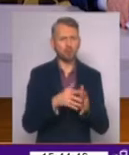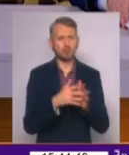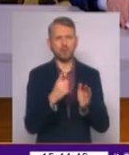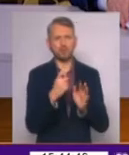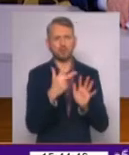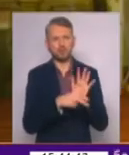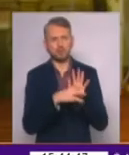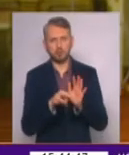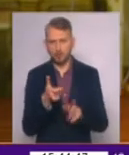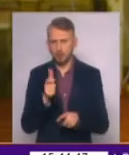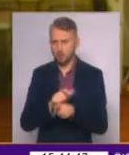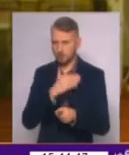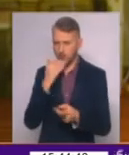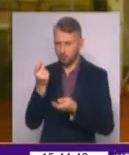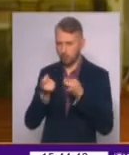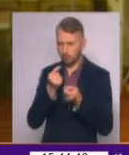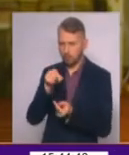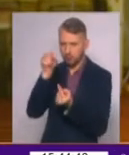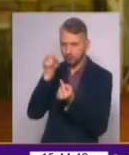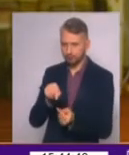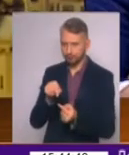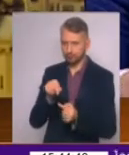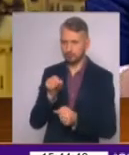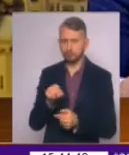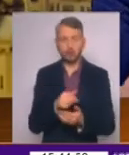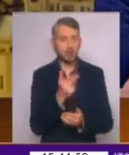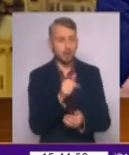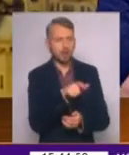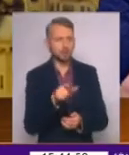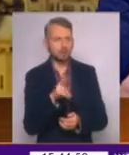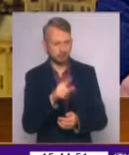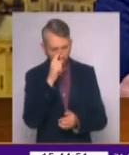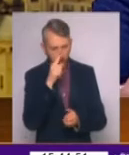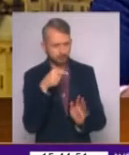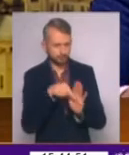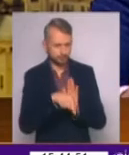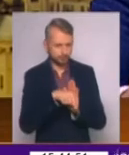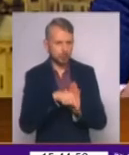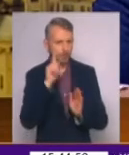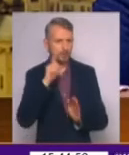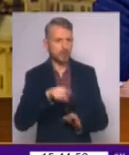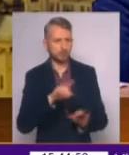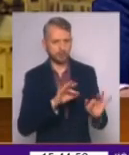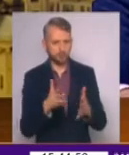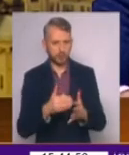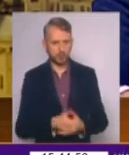180 мільйонів. Надто багато нюансів, які тільки… Ну, да, люди, які в цьому розуміються, вони знають, що